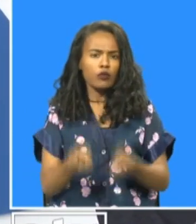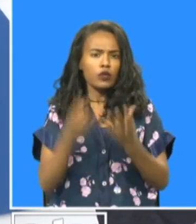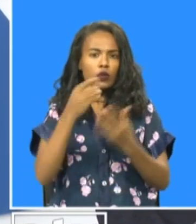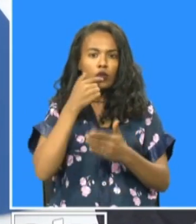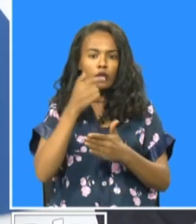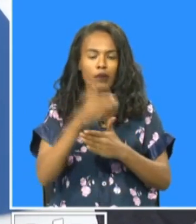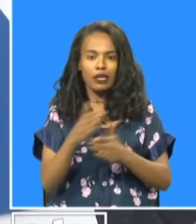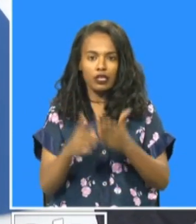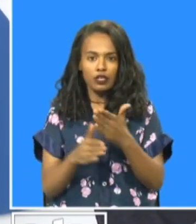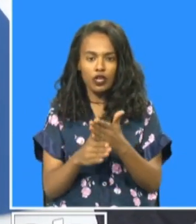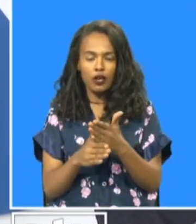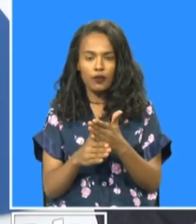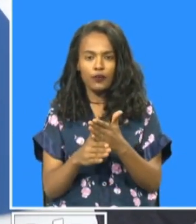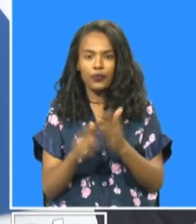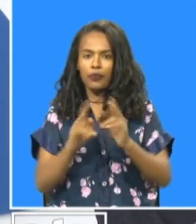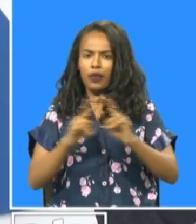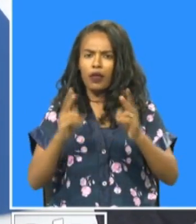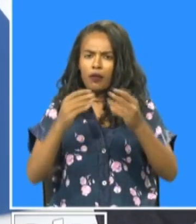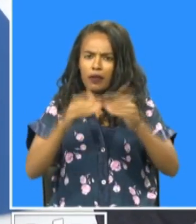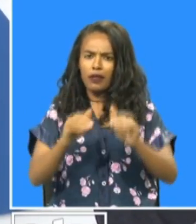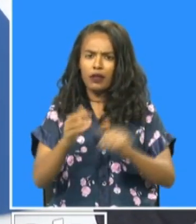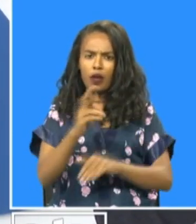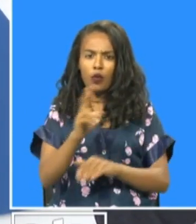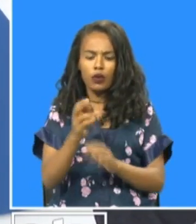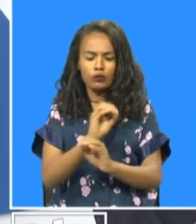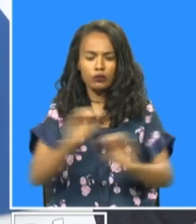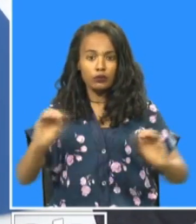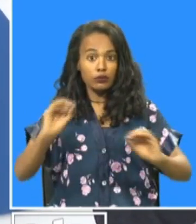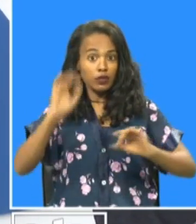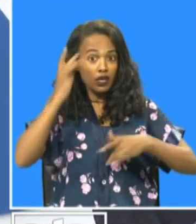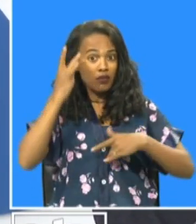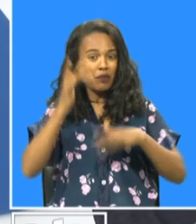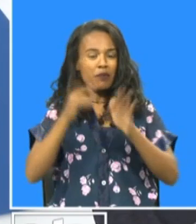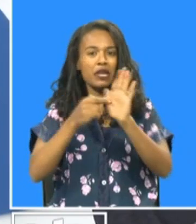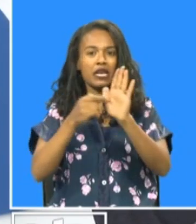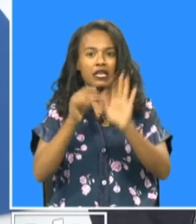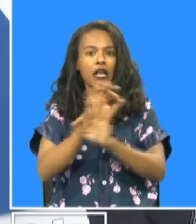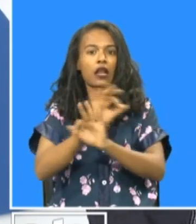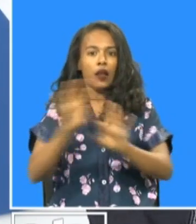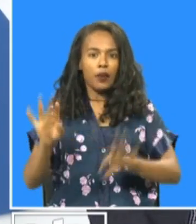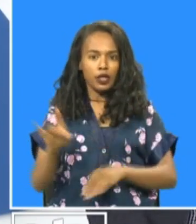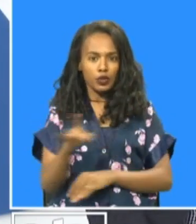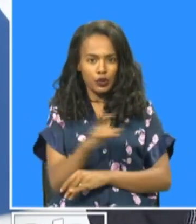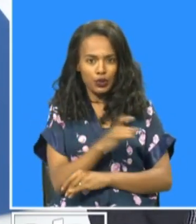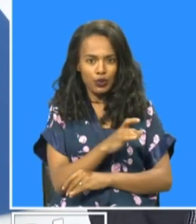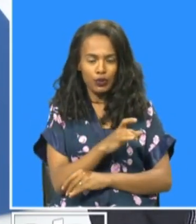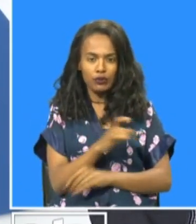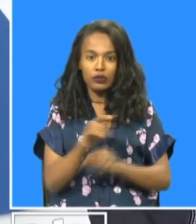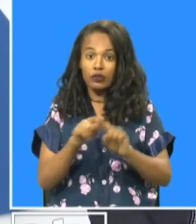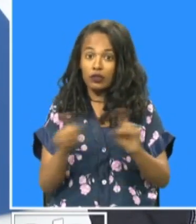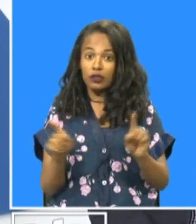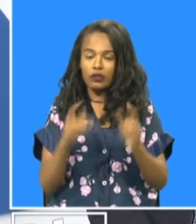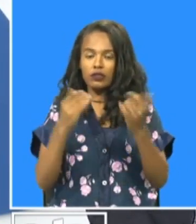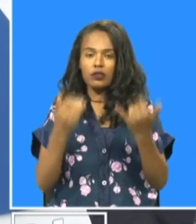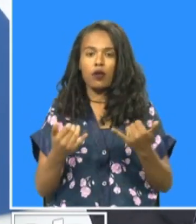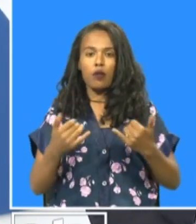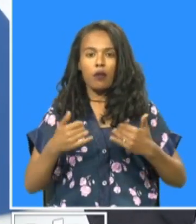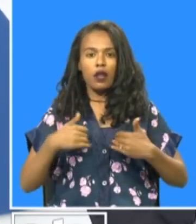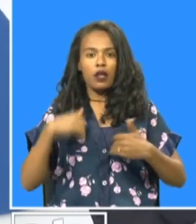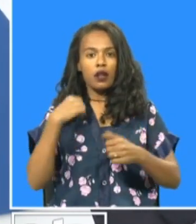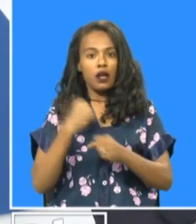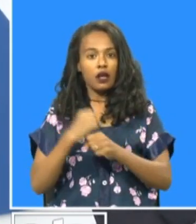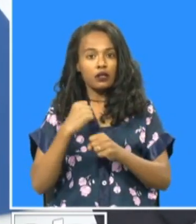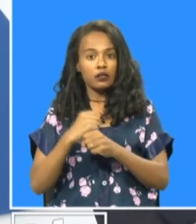ደረጃ በጣም መጠነኛ ወይም ምንም አይነት የህመም ምልክት የሌለባቸው ሲሆኑ፣ ነገር ግን እስካሁን ባለን